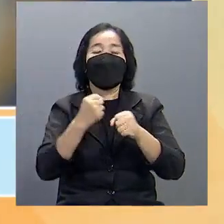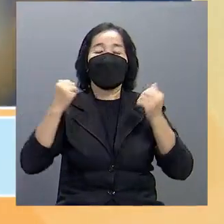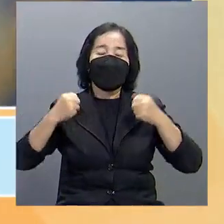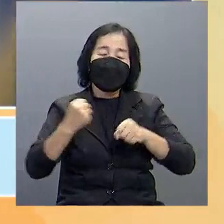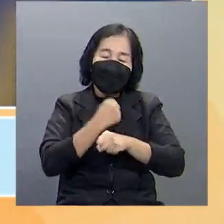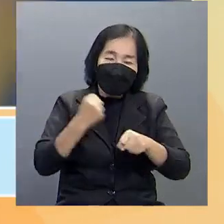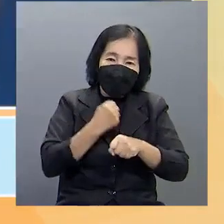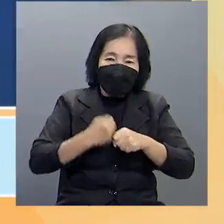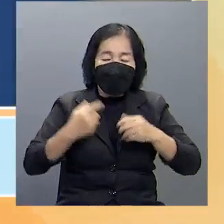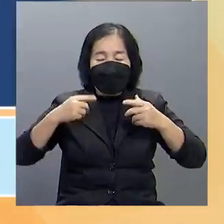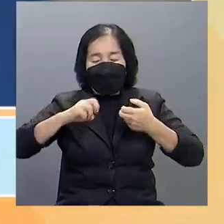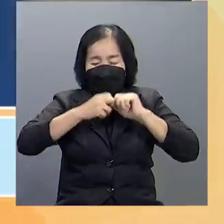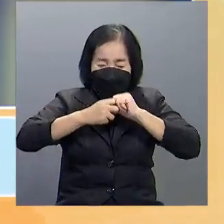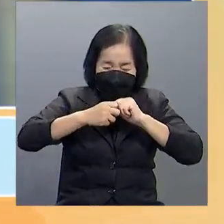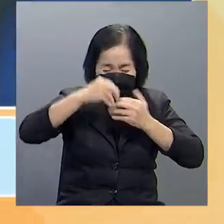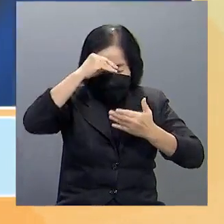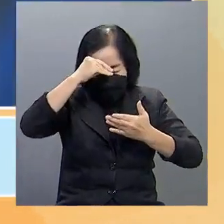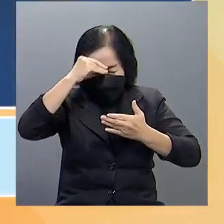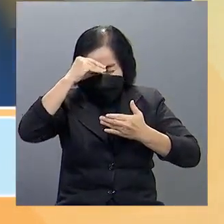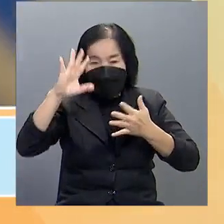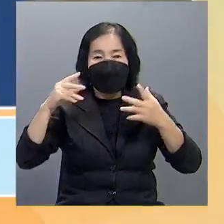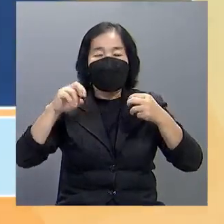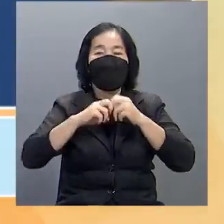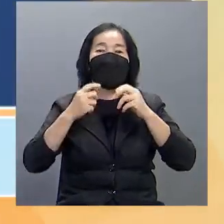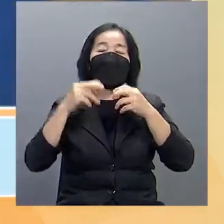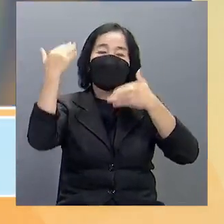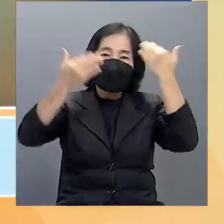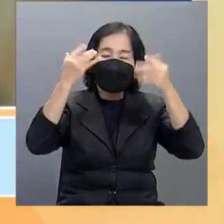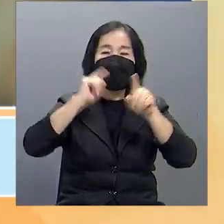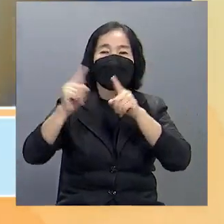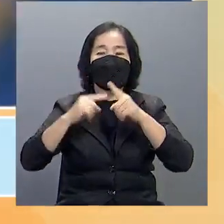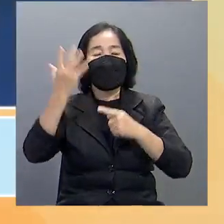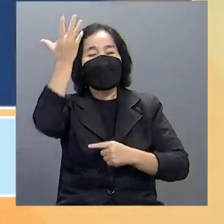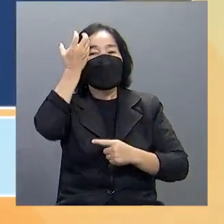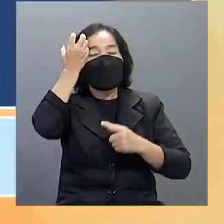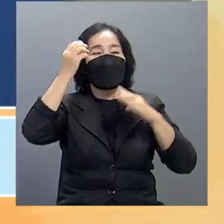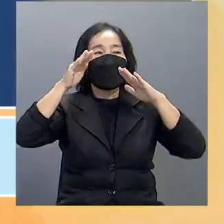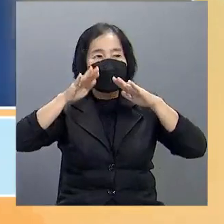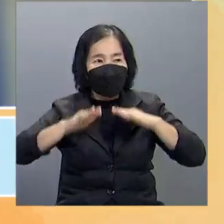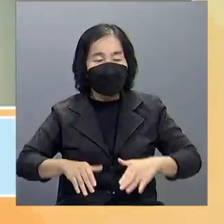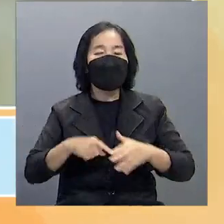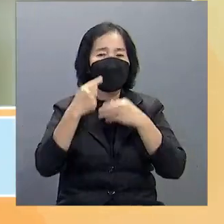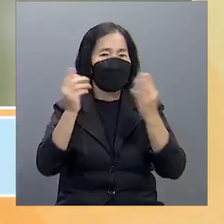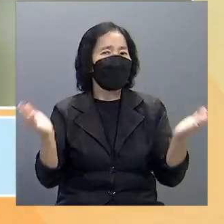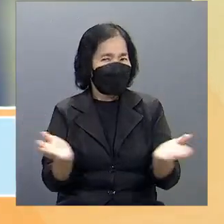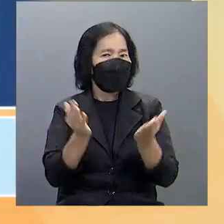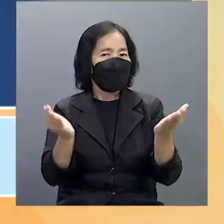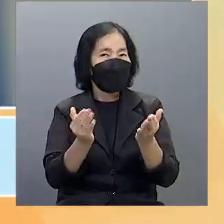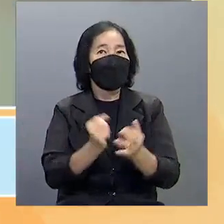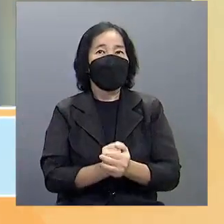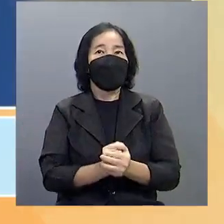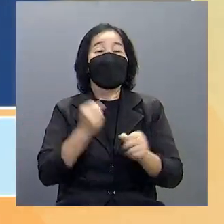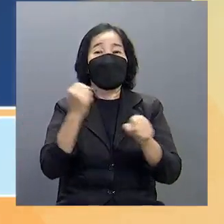เทนเมนต์ก็คือได้การเรียนด้วยได้ความสนุกสนานด้วยแบบนี้แหละค่ะที่ต้องถือว่าให้การสนับสนุน วิชัยพรนึกถึงตัวเองเหมือนกันนะคะพี่ชม